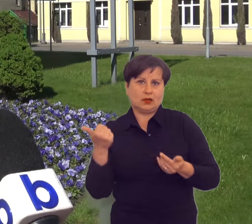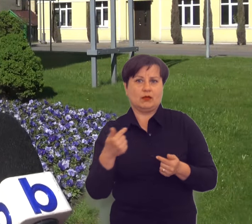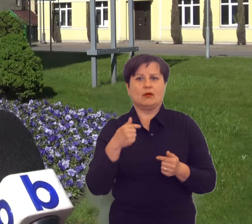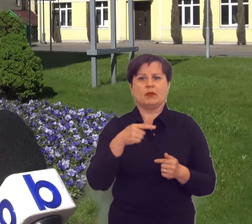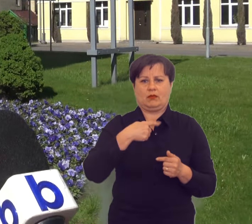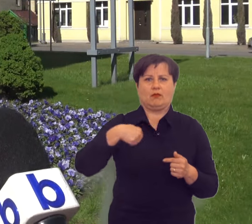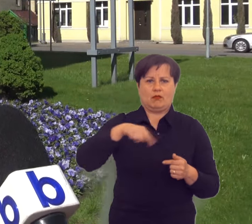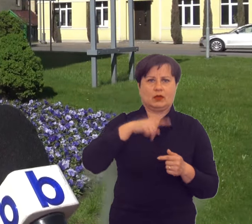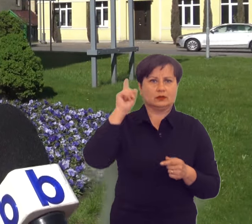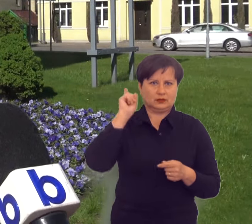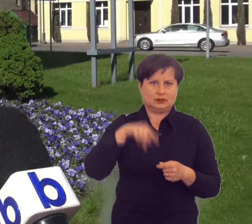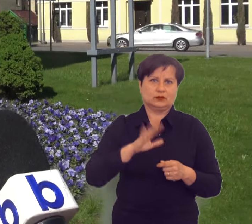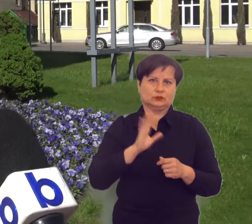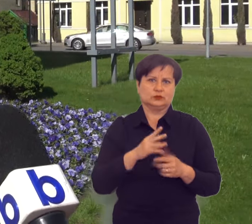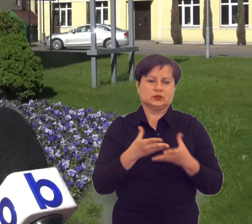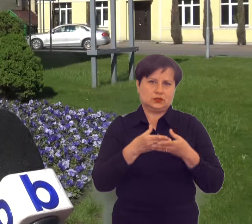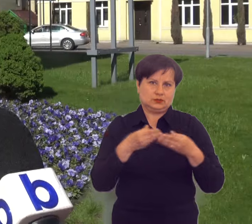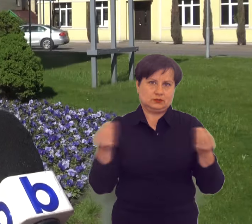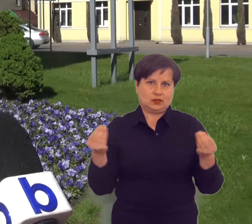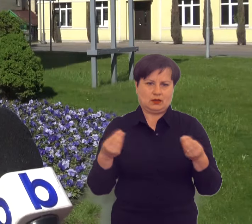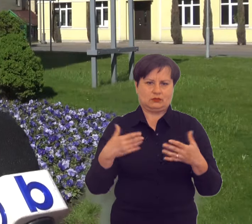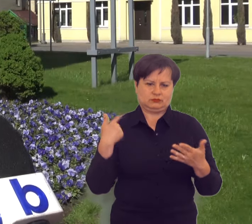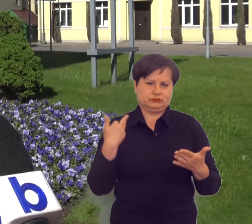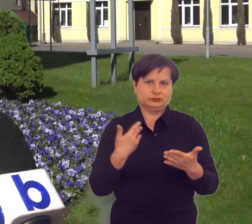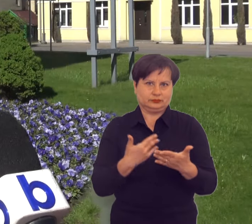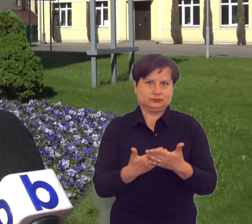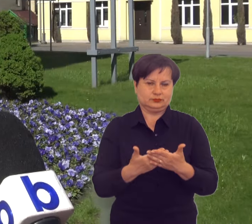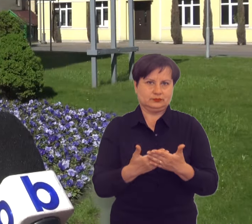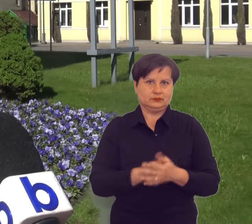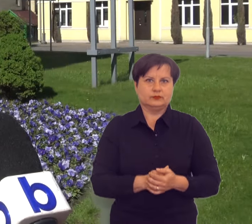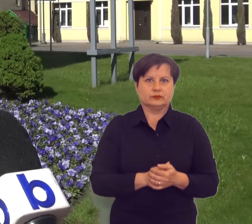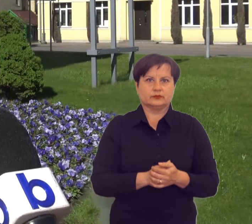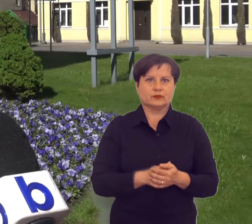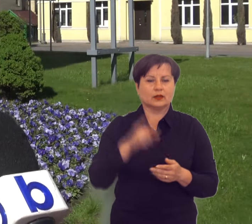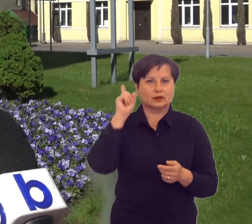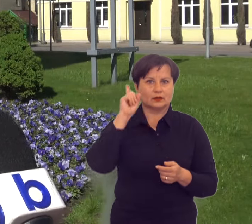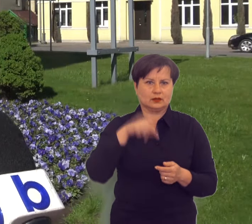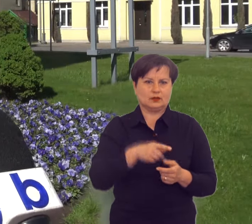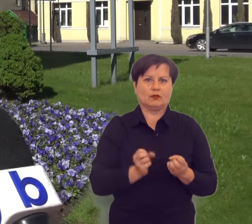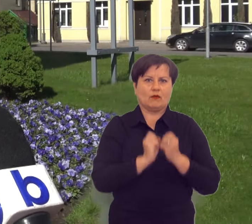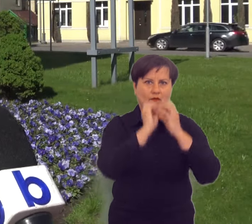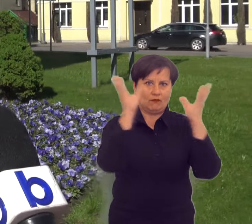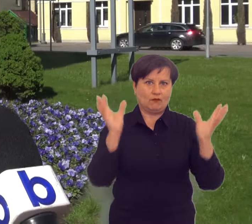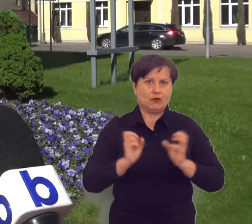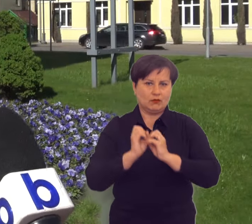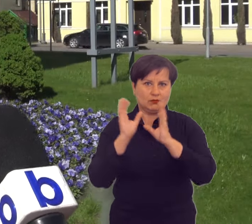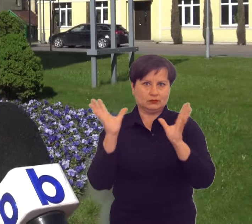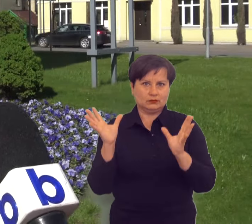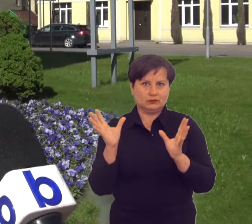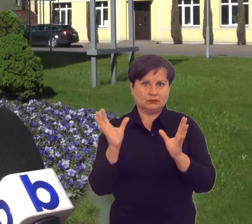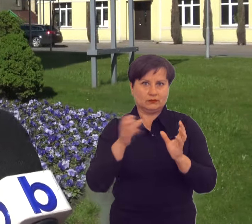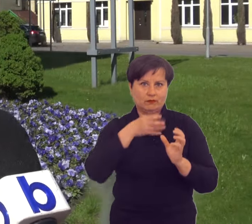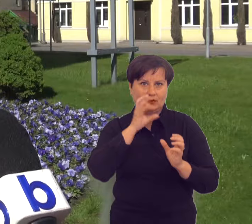liečia fontanus, mes tikimės tos visus nesklandumus iš tikrųjų išspręsti artimiausių metų. Ir tikimės, kad tie